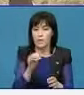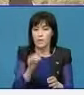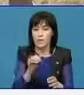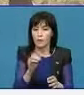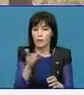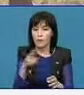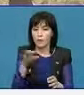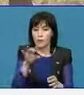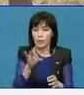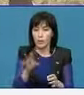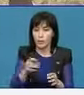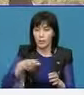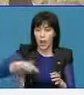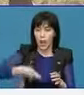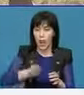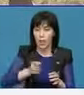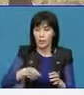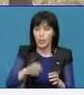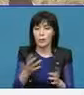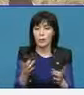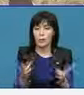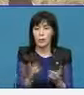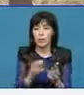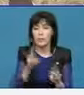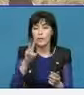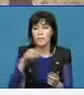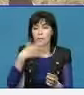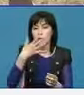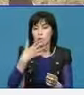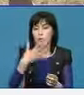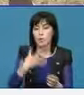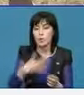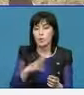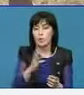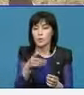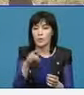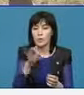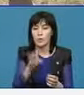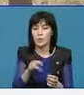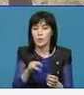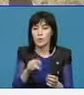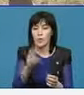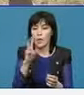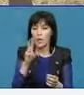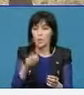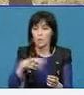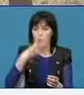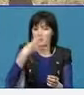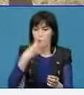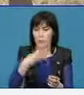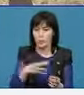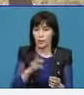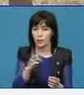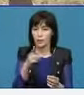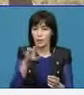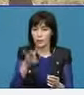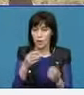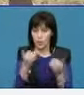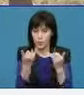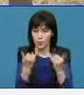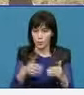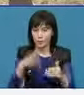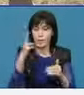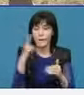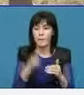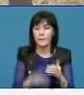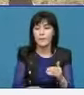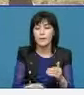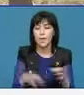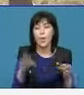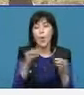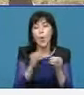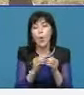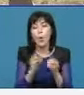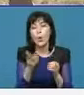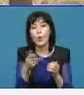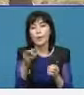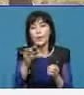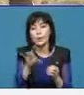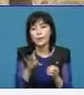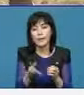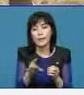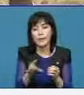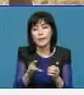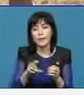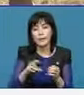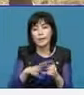айдалыну керек тұғын. Осы 250 гектар жердің 240 гектары айдалынып бүгін таңға бітті. Енді мынау 10 гектар жер бүгін айдалынып